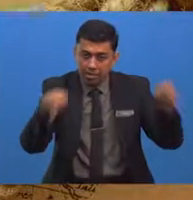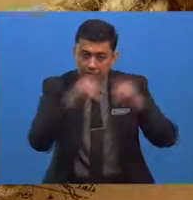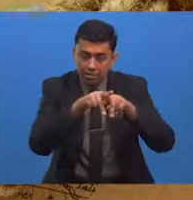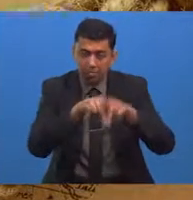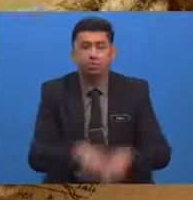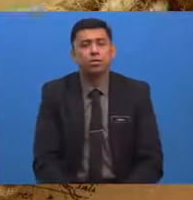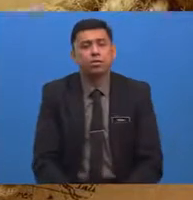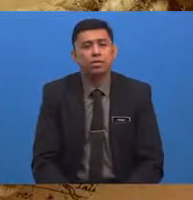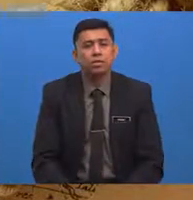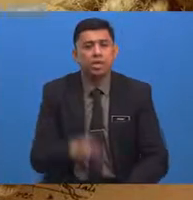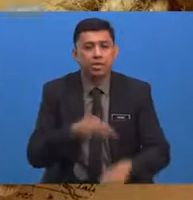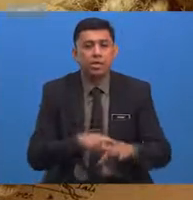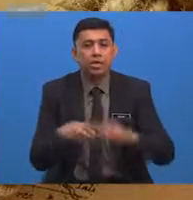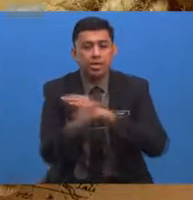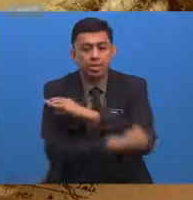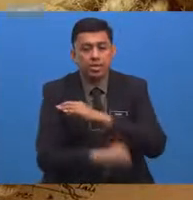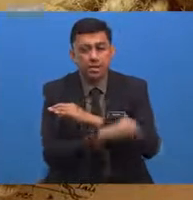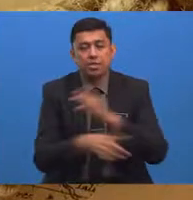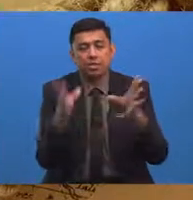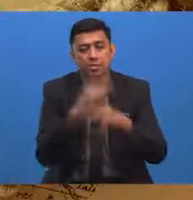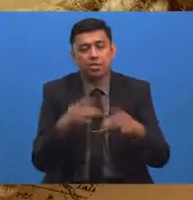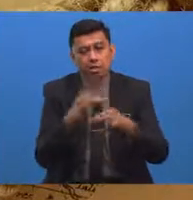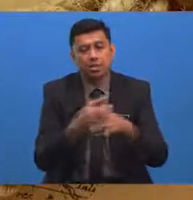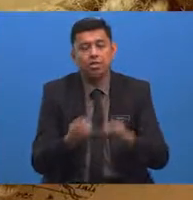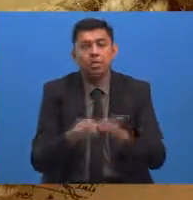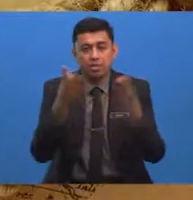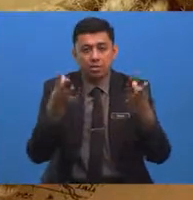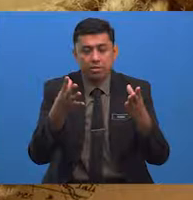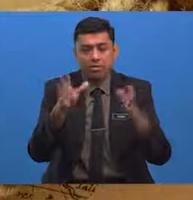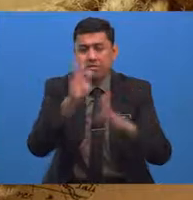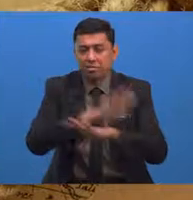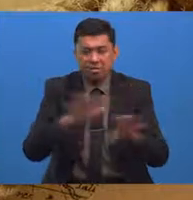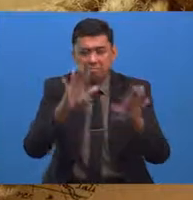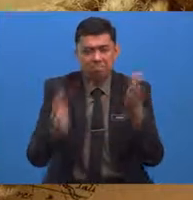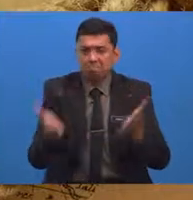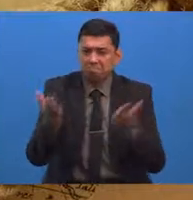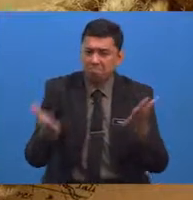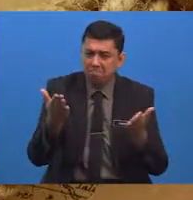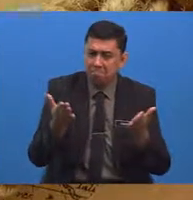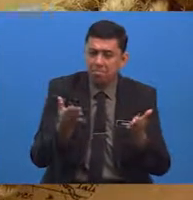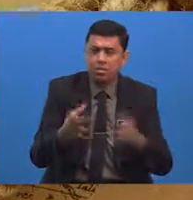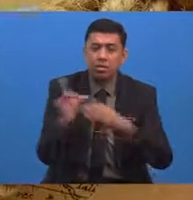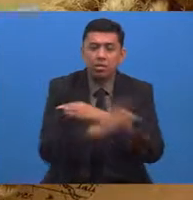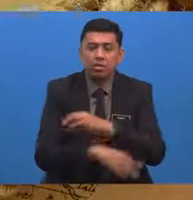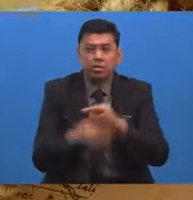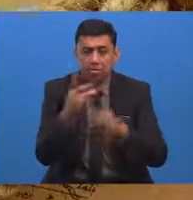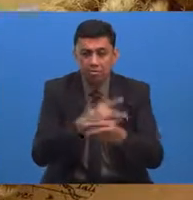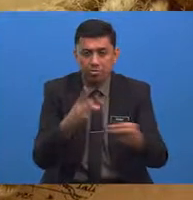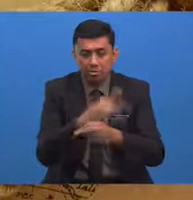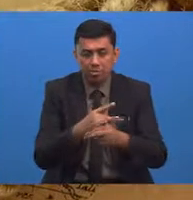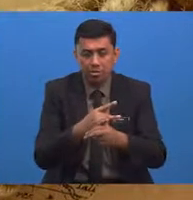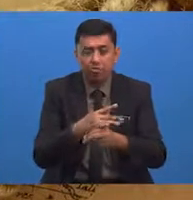masa itu di negeri Sarawak. Perpecahan dan ketidakstabilan di Sarawak bermula antara